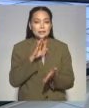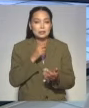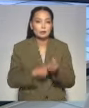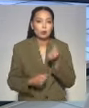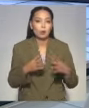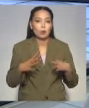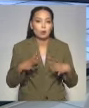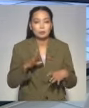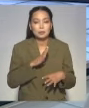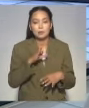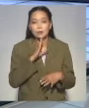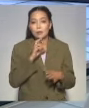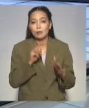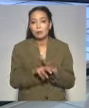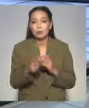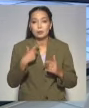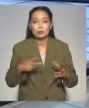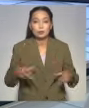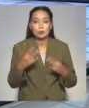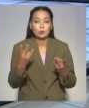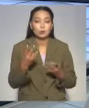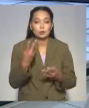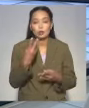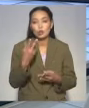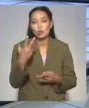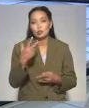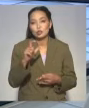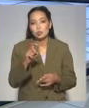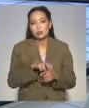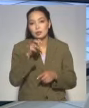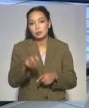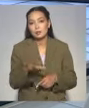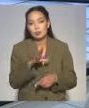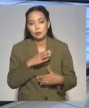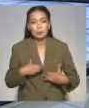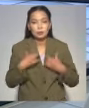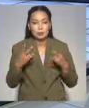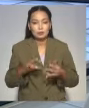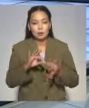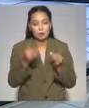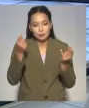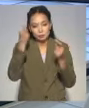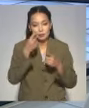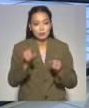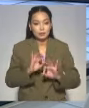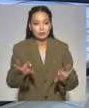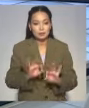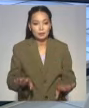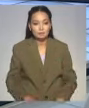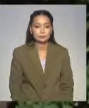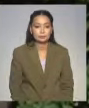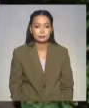болған. Шәбірленуші қашып құтылу үшін қимыраттың 3-ші қабатынан секіріп кетіпті. Сұмдық оқиға туралы толығырақ Айкерім Пернебек